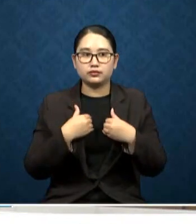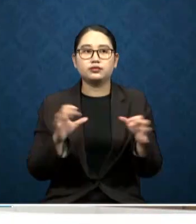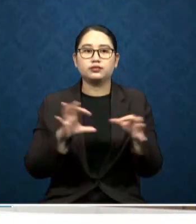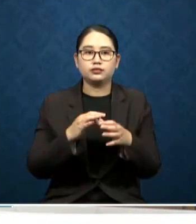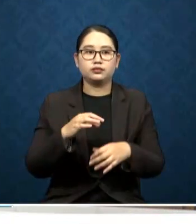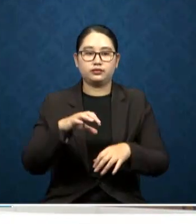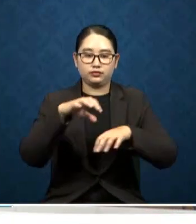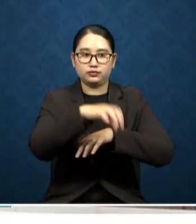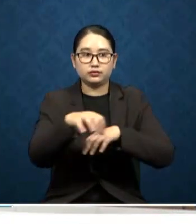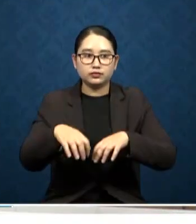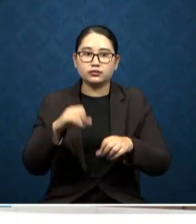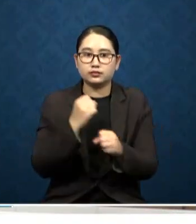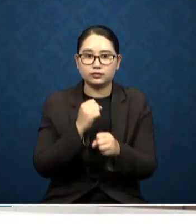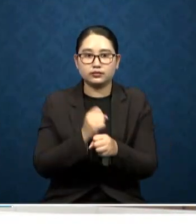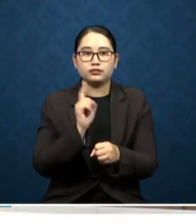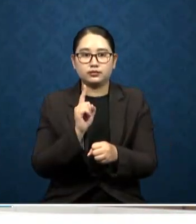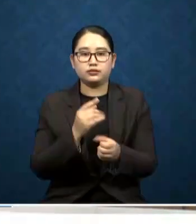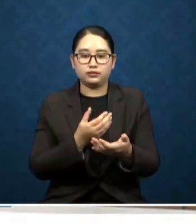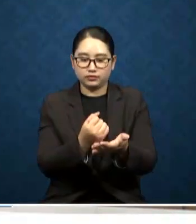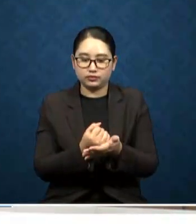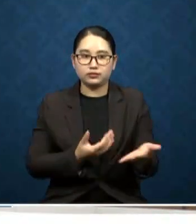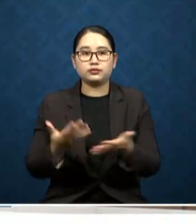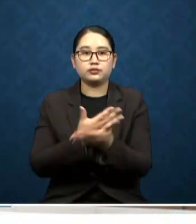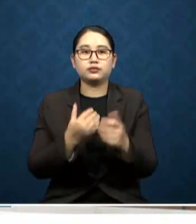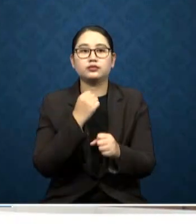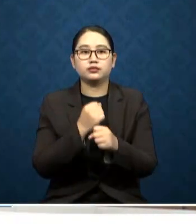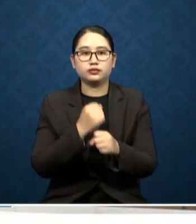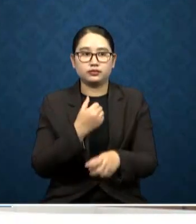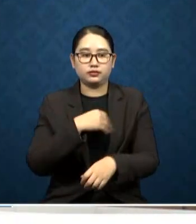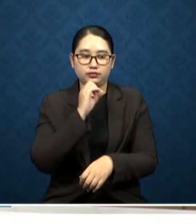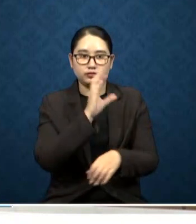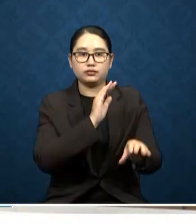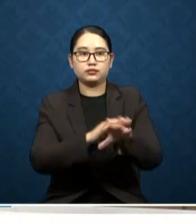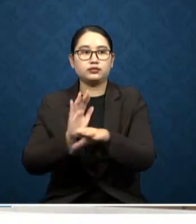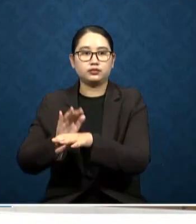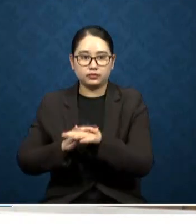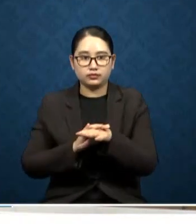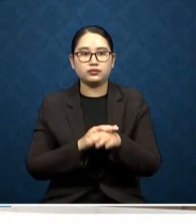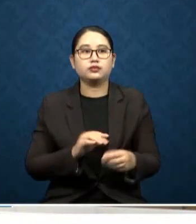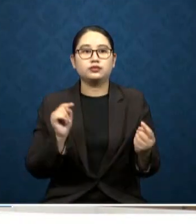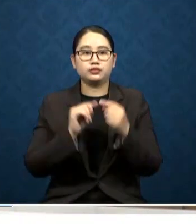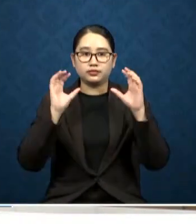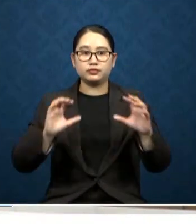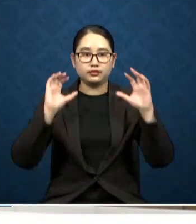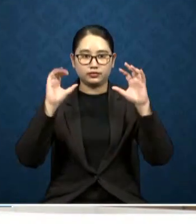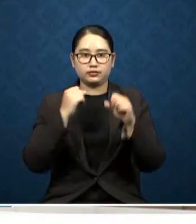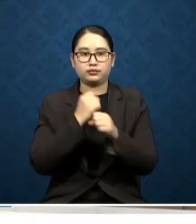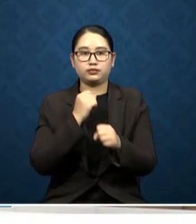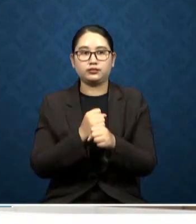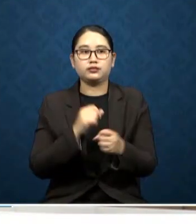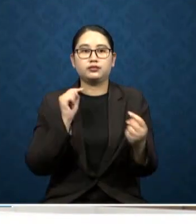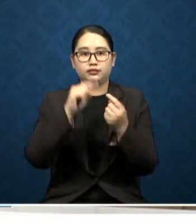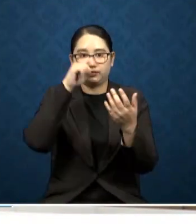กับหน่วยงานหน่วยงานใดนั้นเพื่อได้โปรดพิจได้แจ้งไปยังประเทศในรัฐบาลในระดับ